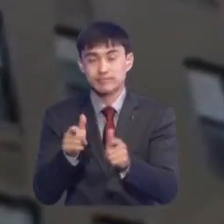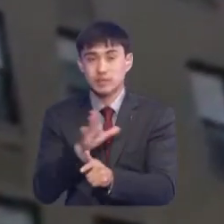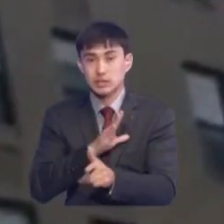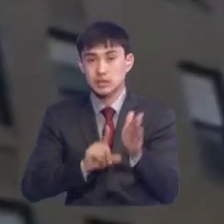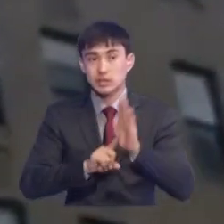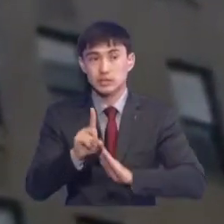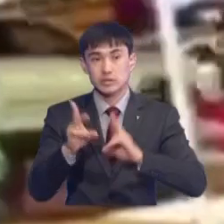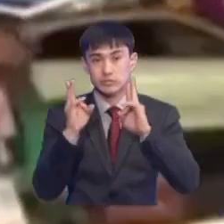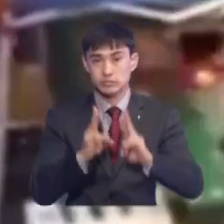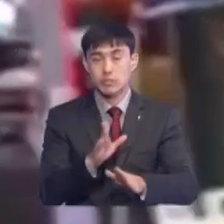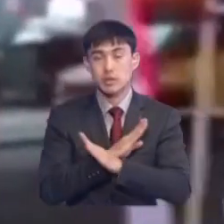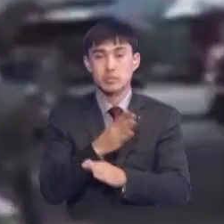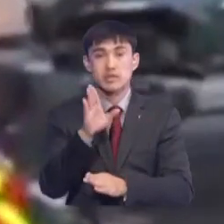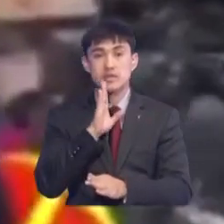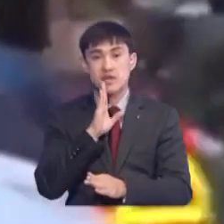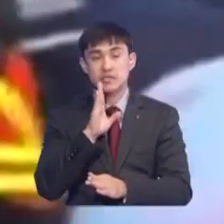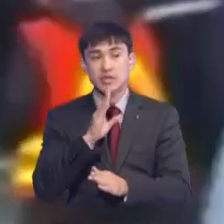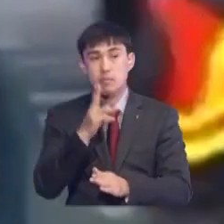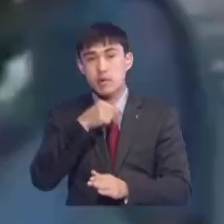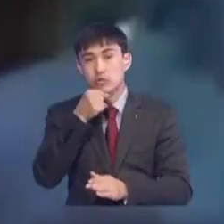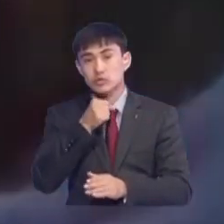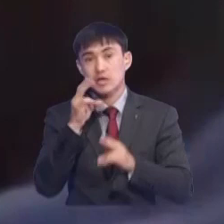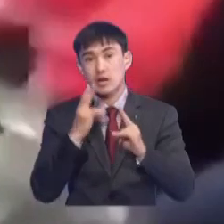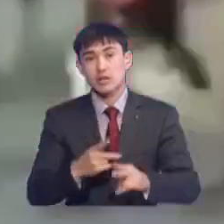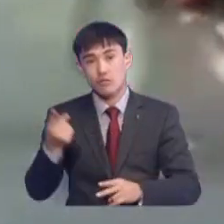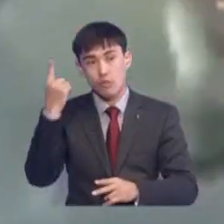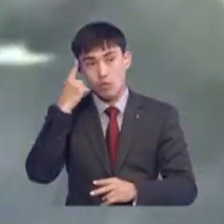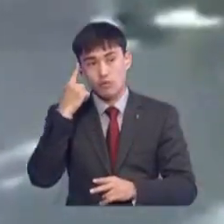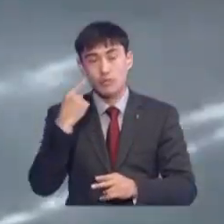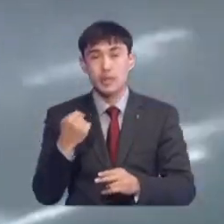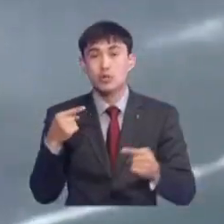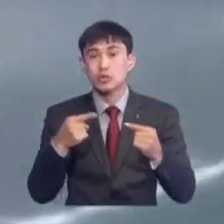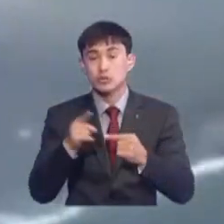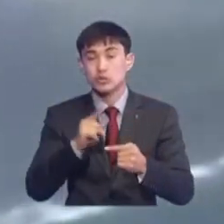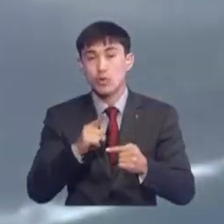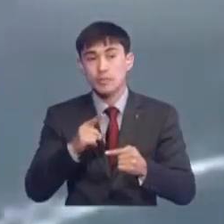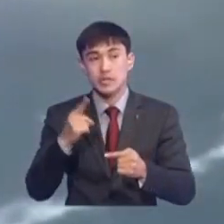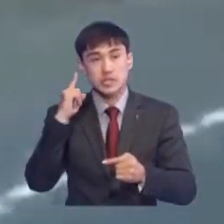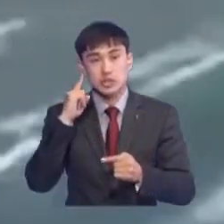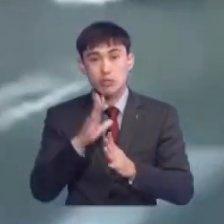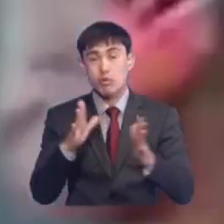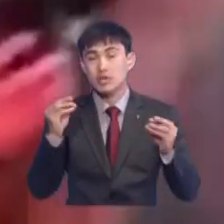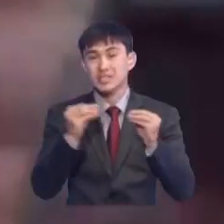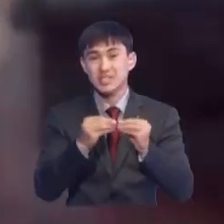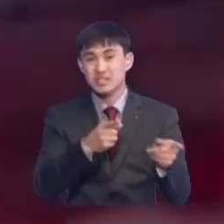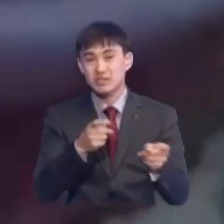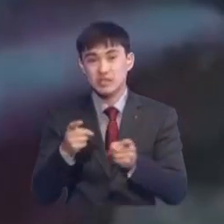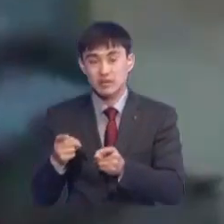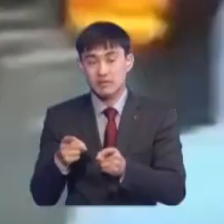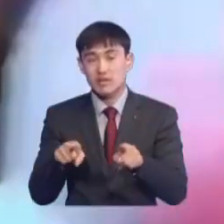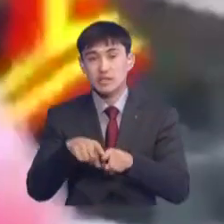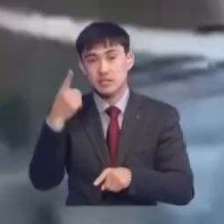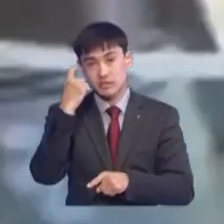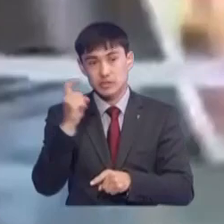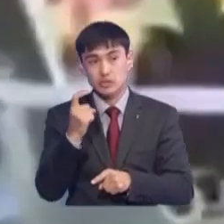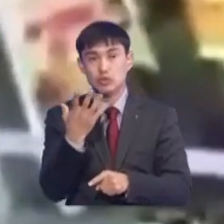результате инцидента погибла девочка подросток получил ранение в голову уточняется что очевидцы слышали более дети выстрелов также